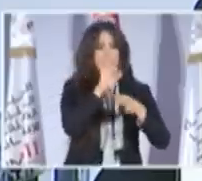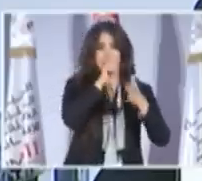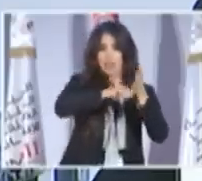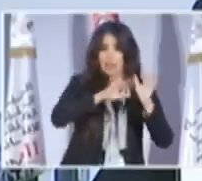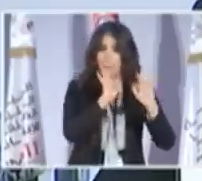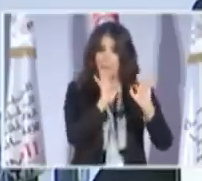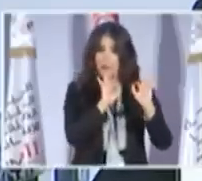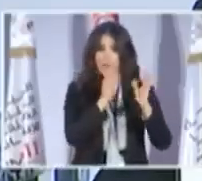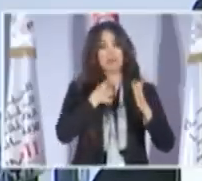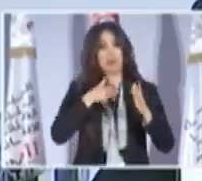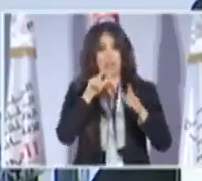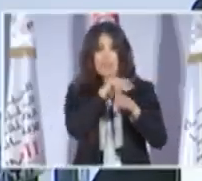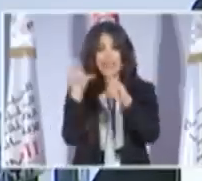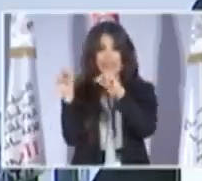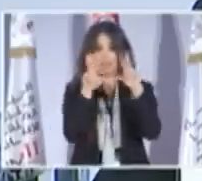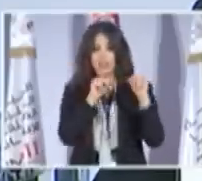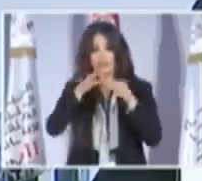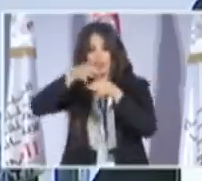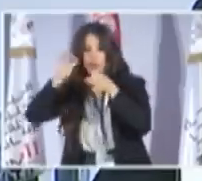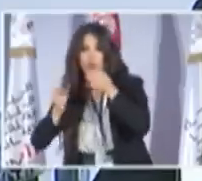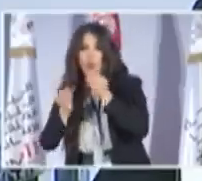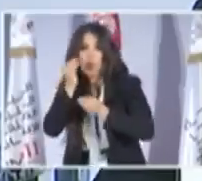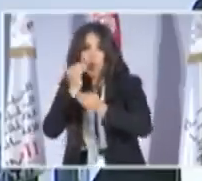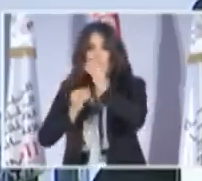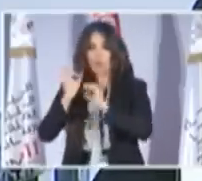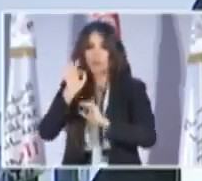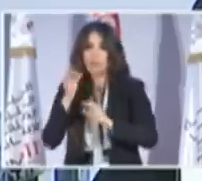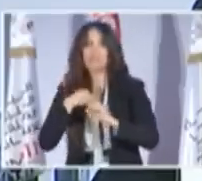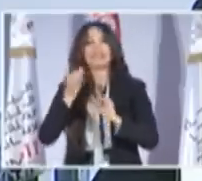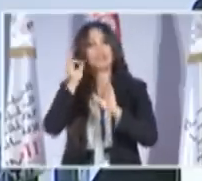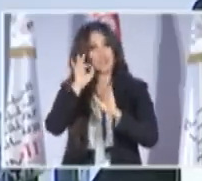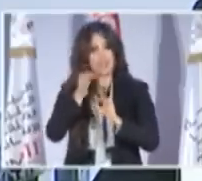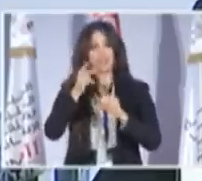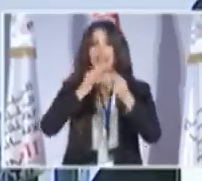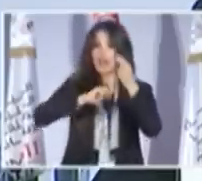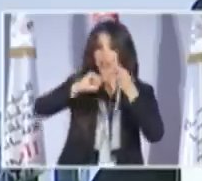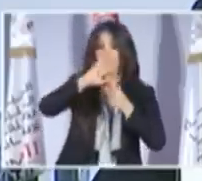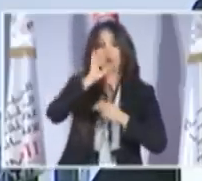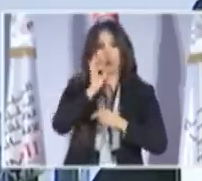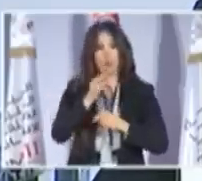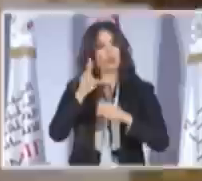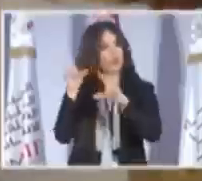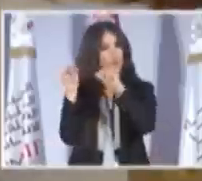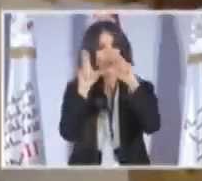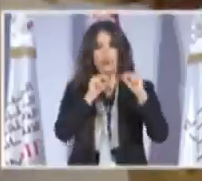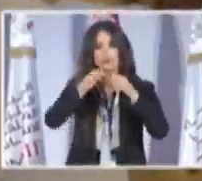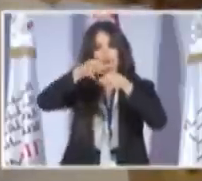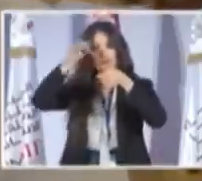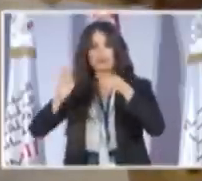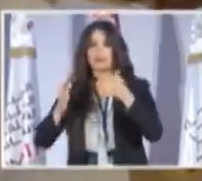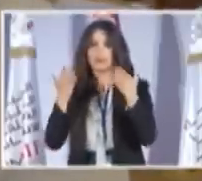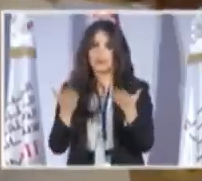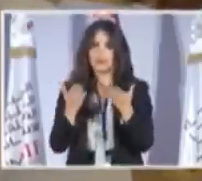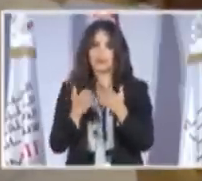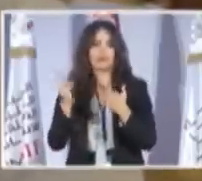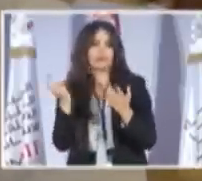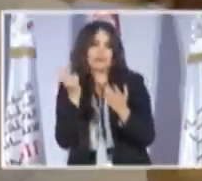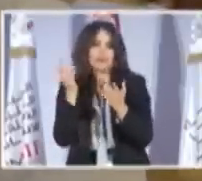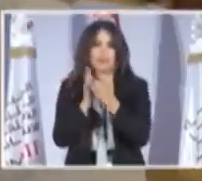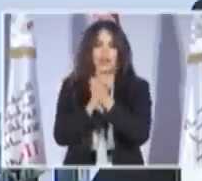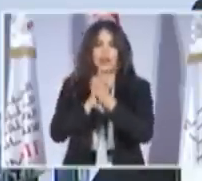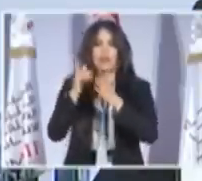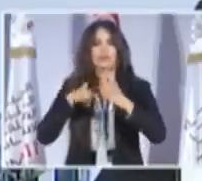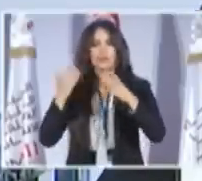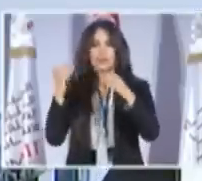سنكون لنا نفس النتائج ام لا اذا كانت الاجابه بنعم ستكون لنا نفس النتائج فنحن لا يؤثر على النتائج